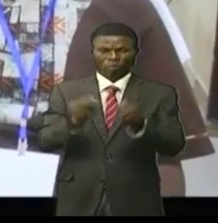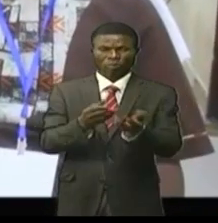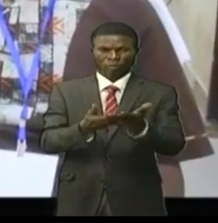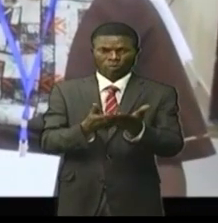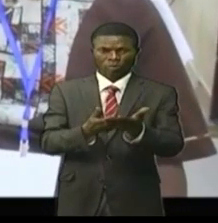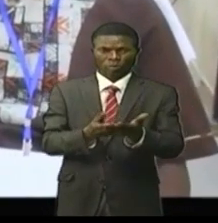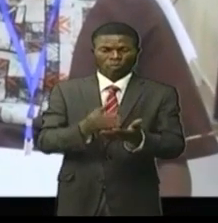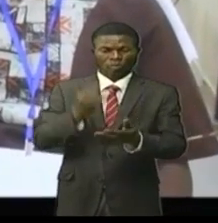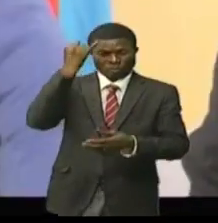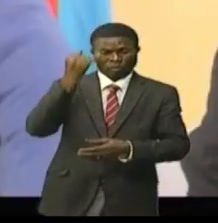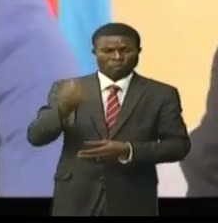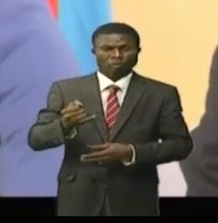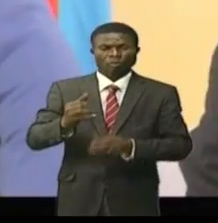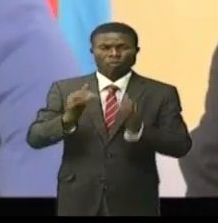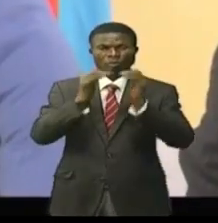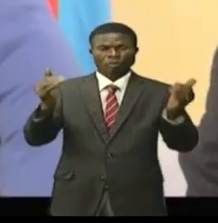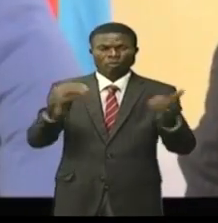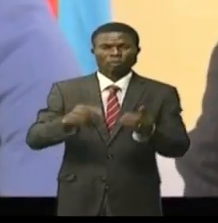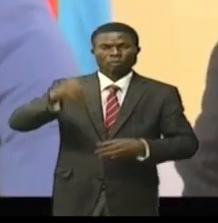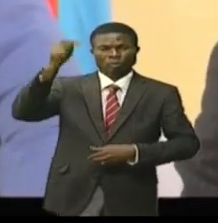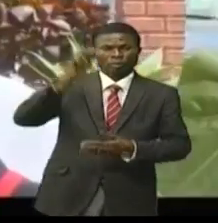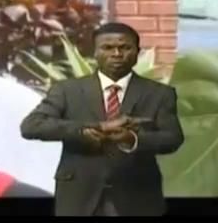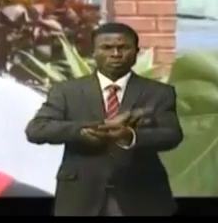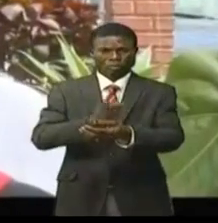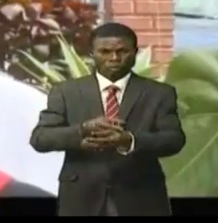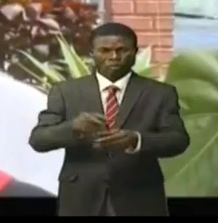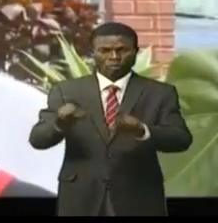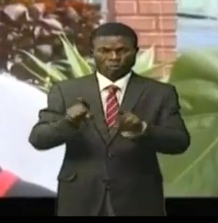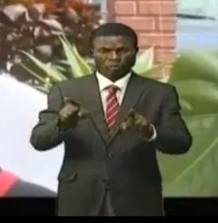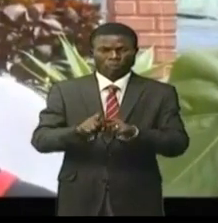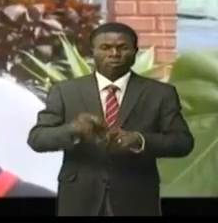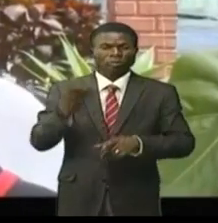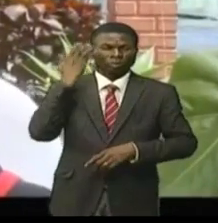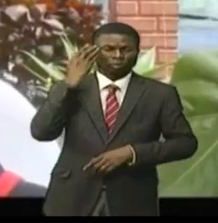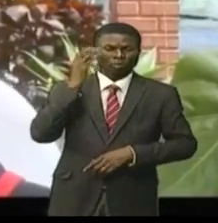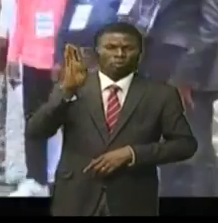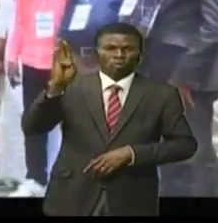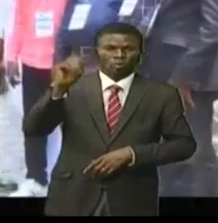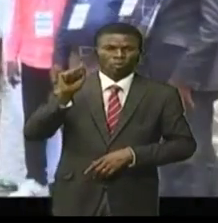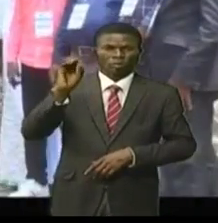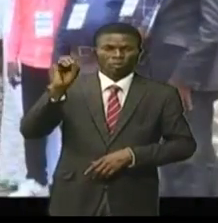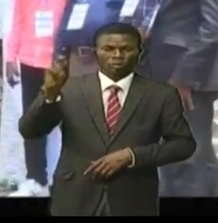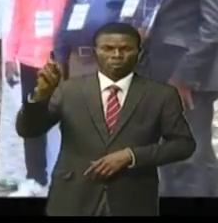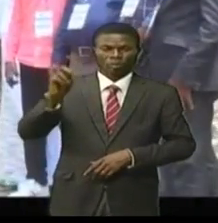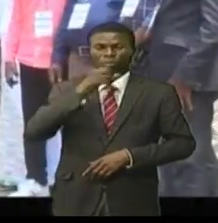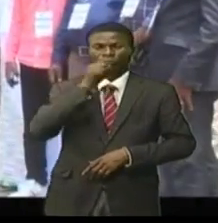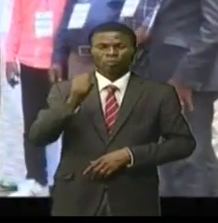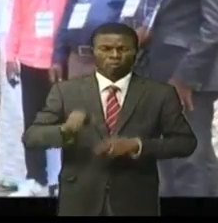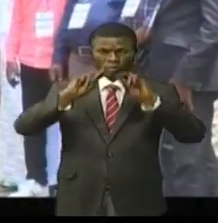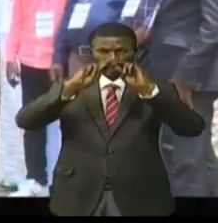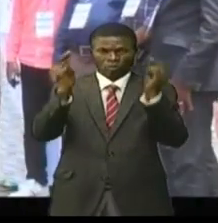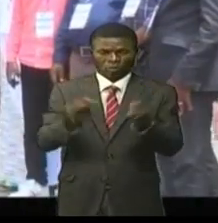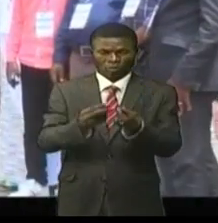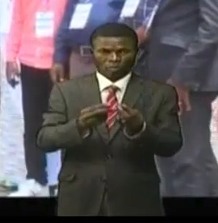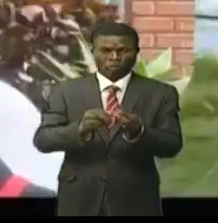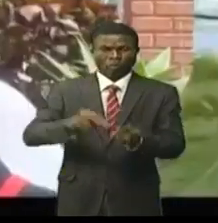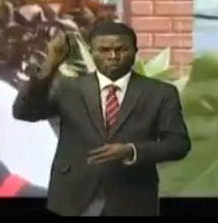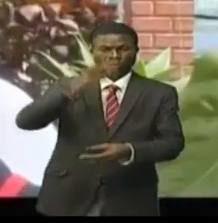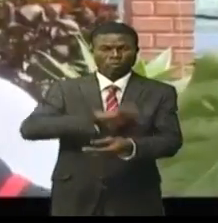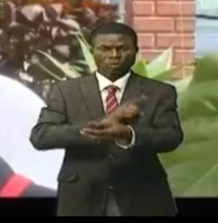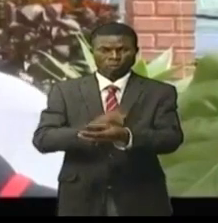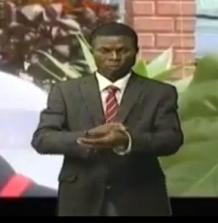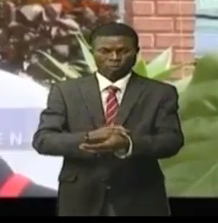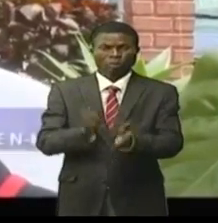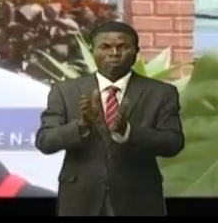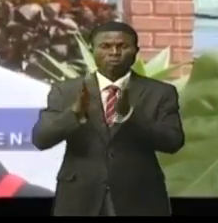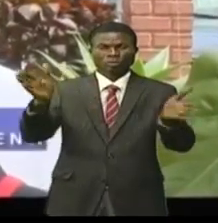l'unique finalité de la paix au Nord Kivu, comme l'a révélé Bauma Balingene Alex, président de cette structure des communautés au Nord Kivu.